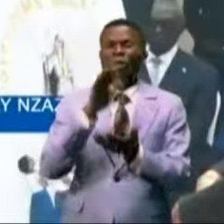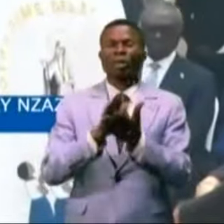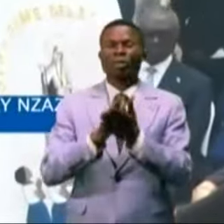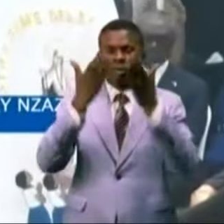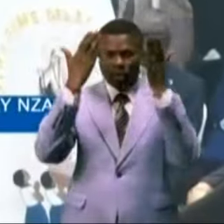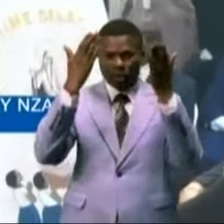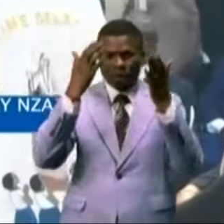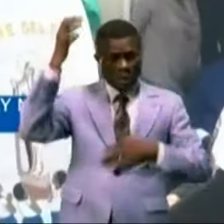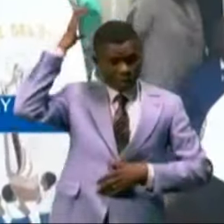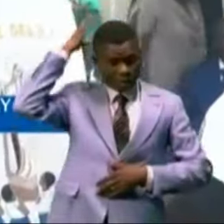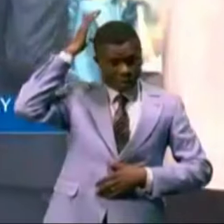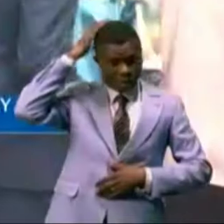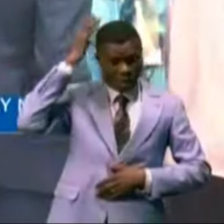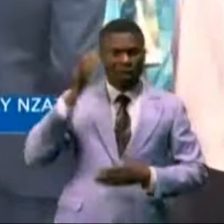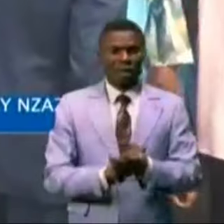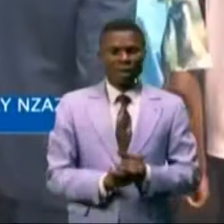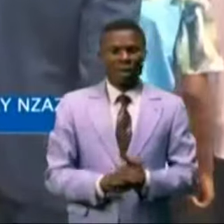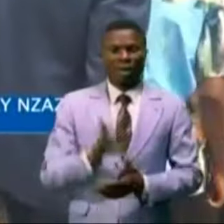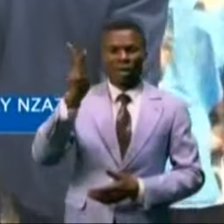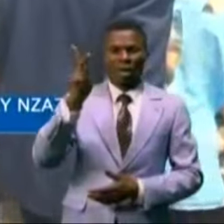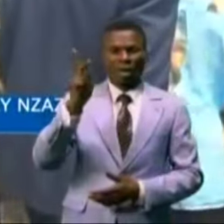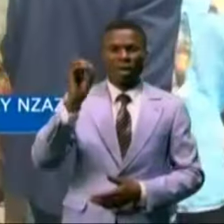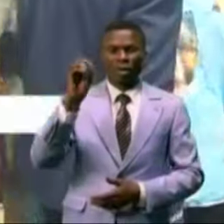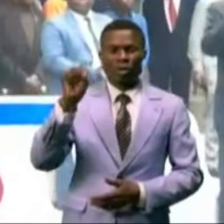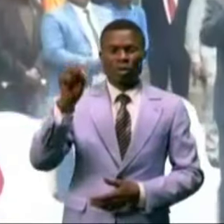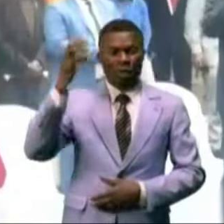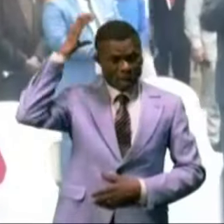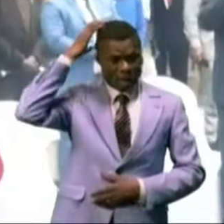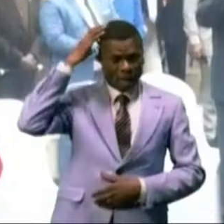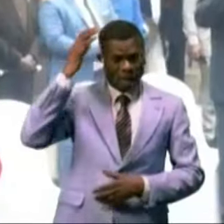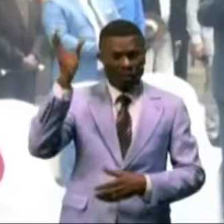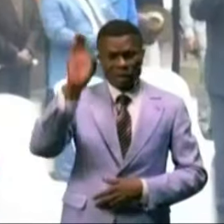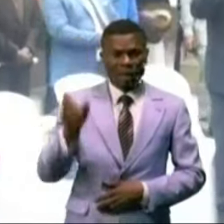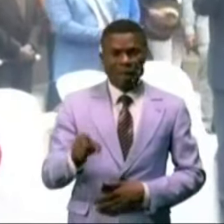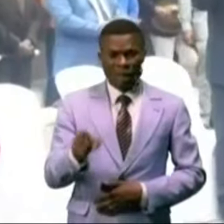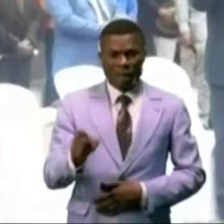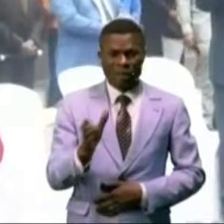de Monseigneur Liber Mpongo Bopé, évêque de Bassankoussou.